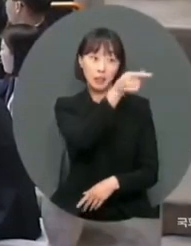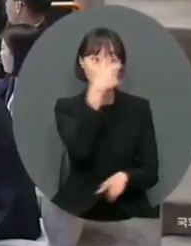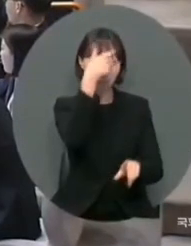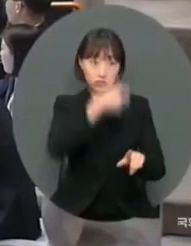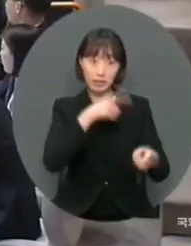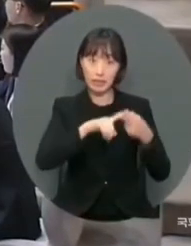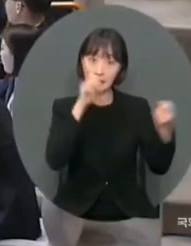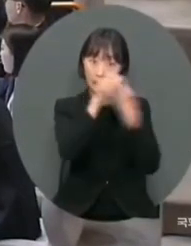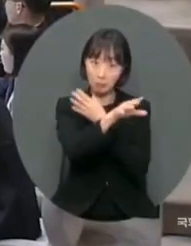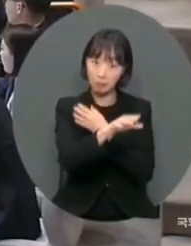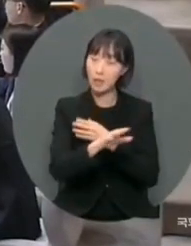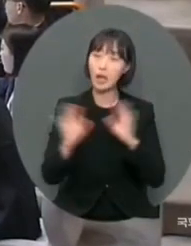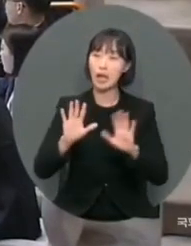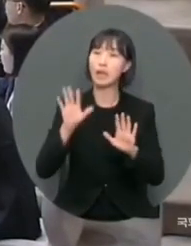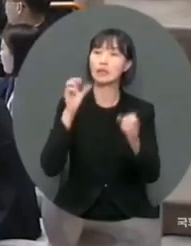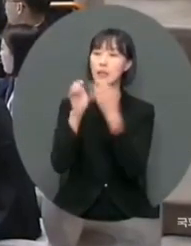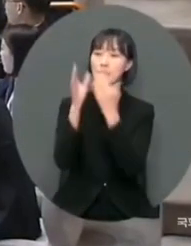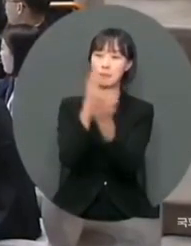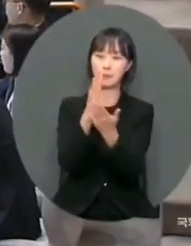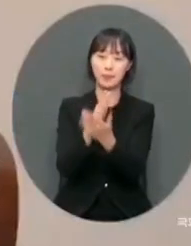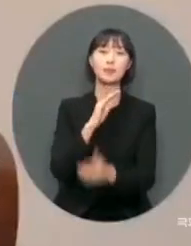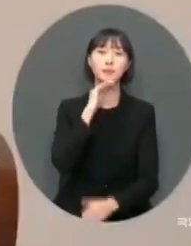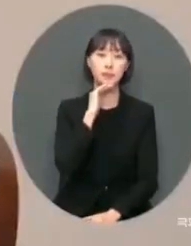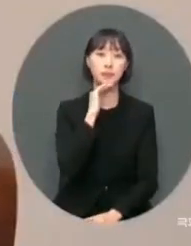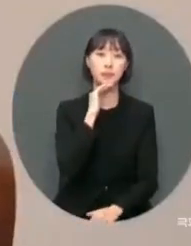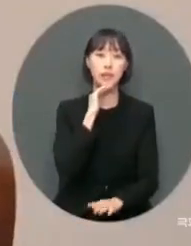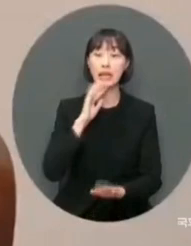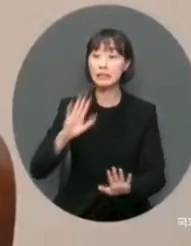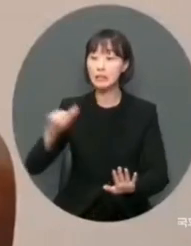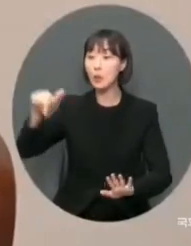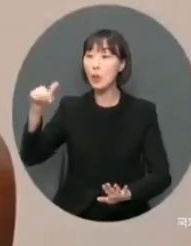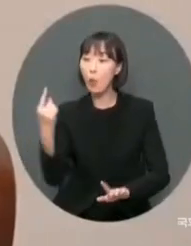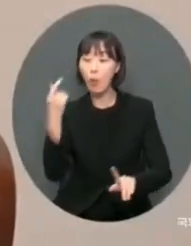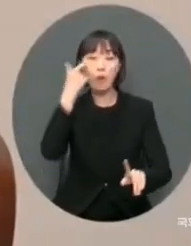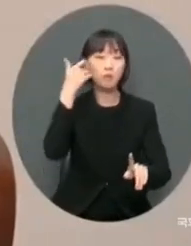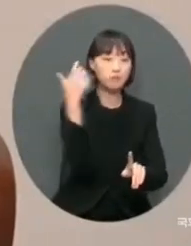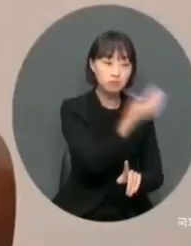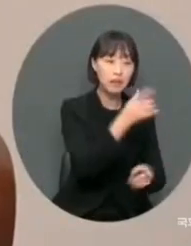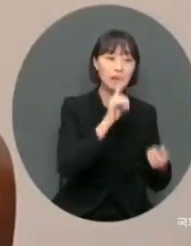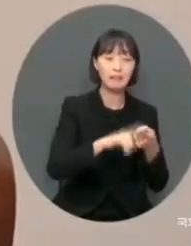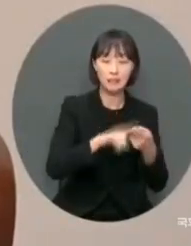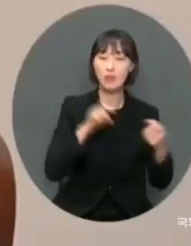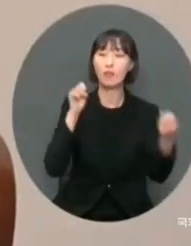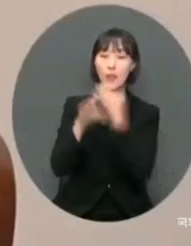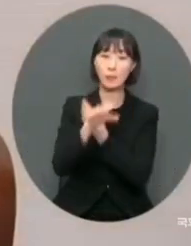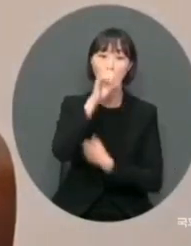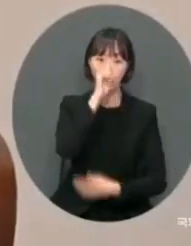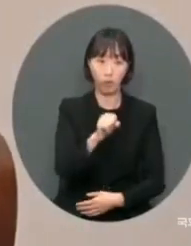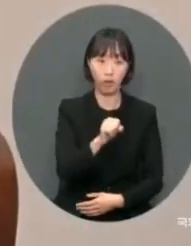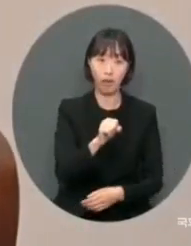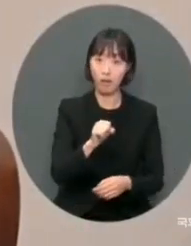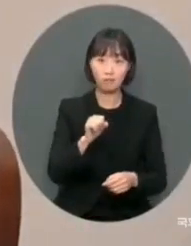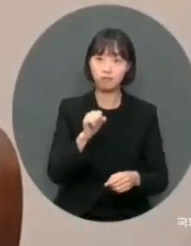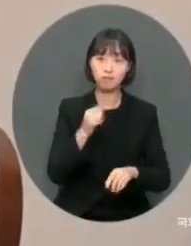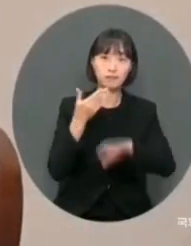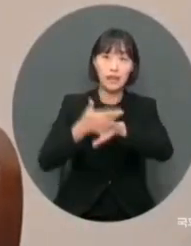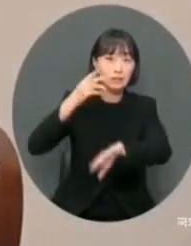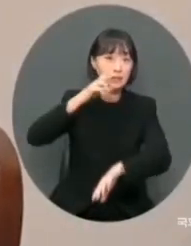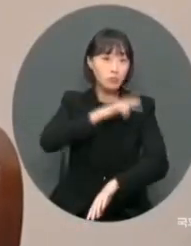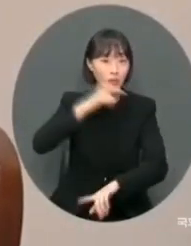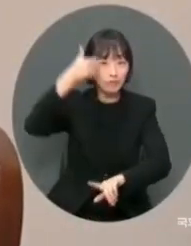아니, 답변하지 마십시오. 저 질의하시는 의원님한테만 답변을 해주시고요. 자, 우리 의원님들 조금 조용히 해주시고